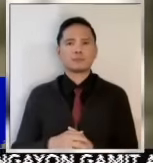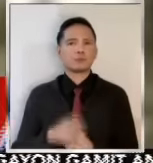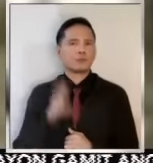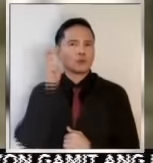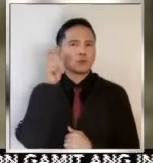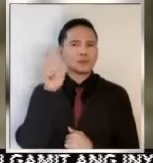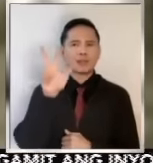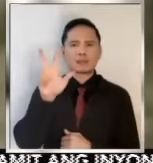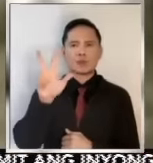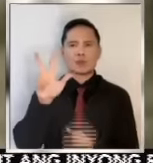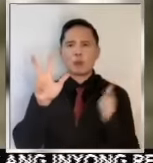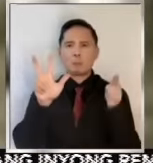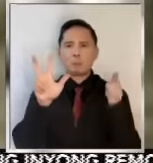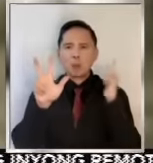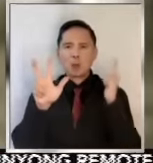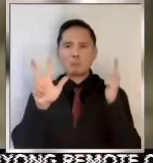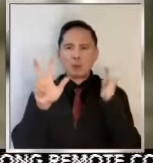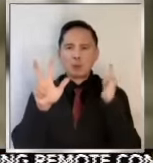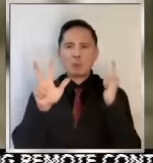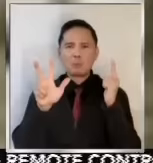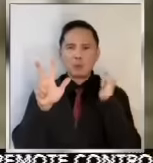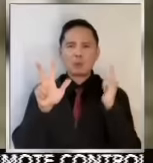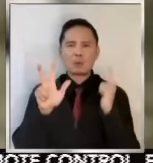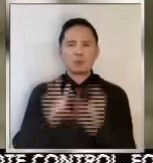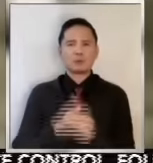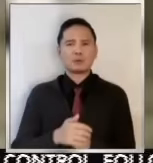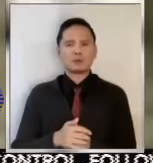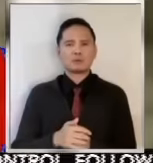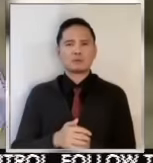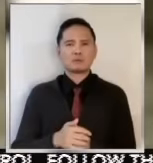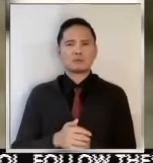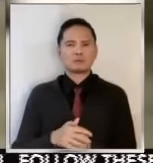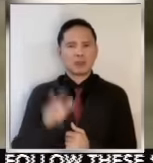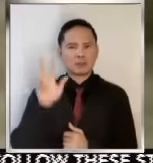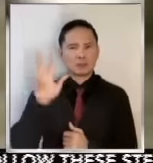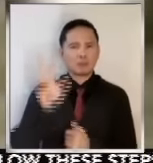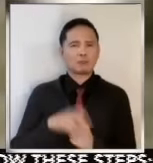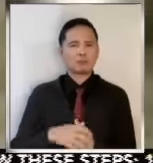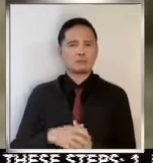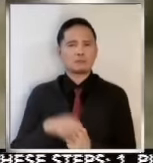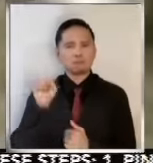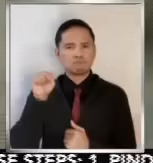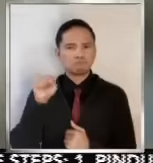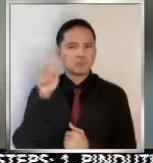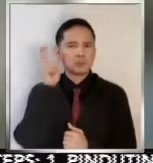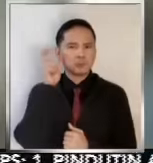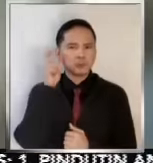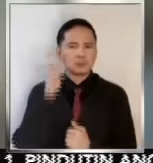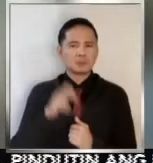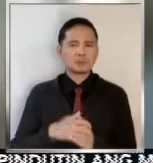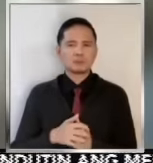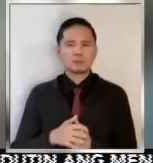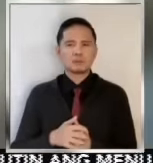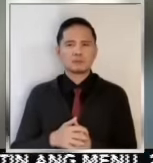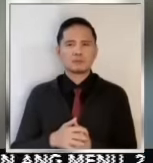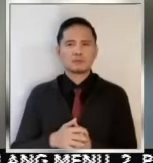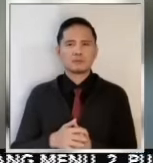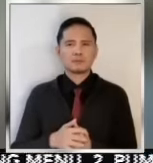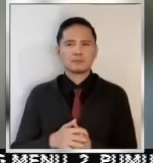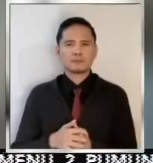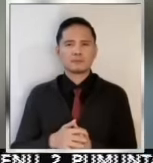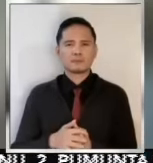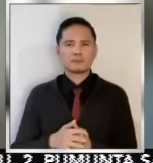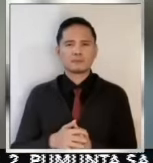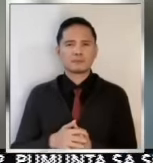Okay. Yun lang po, tatlong putok. Saan galing ang putok? Dito mismo sa lupa. Dito yata siya, pagkanyan